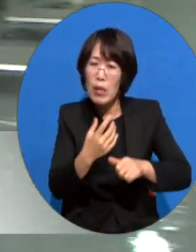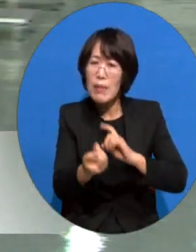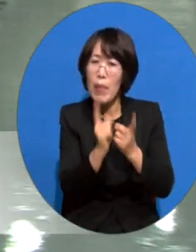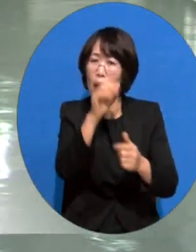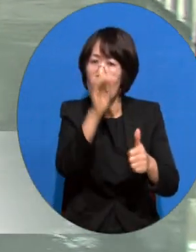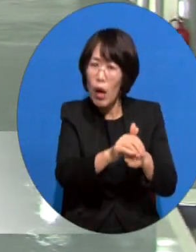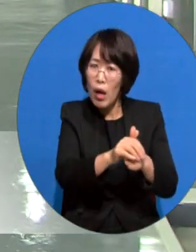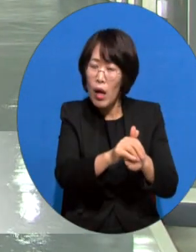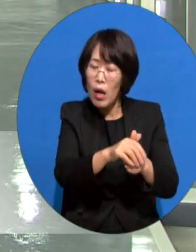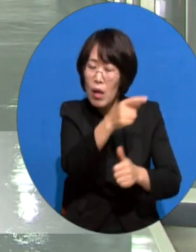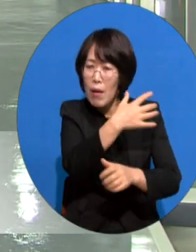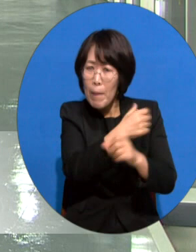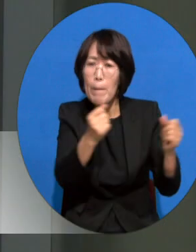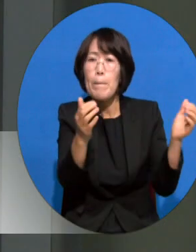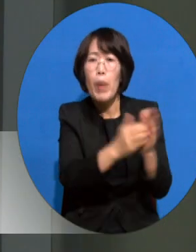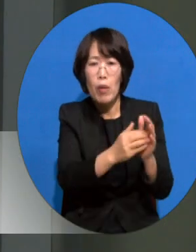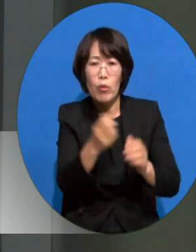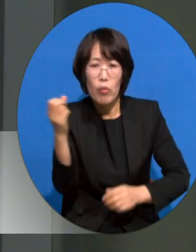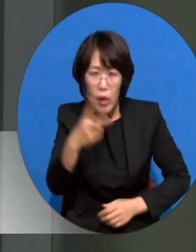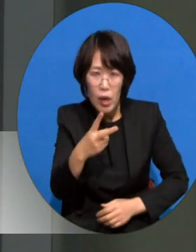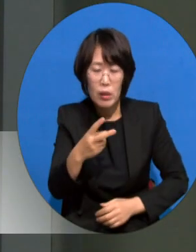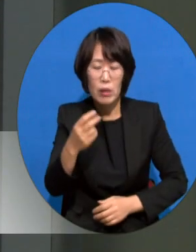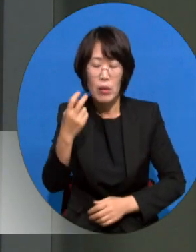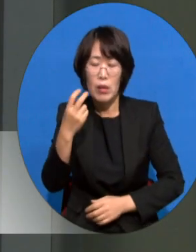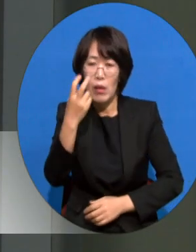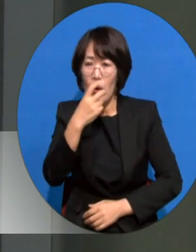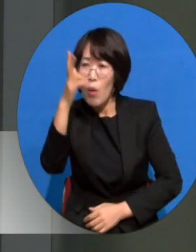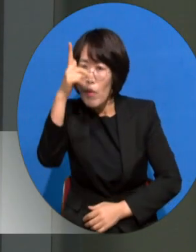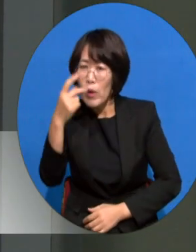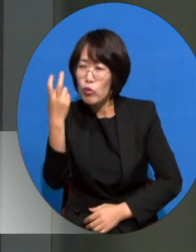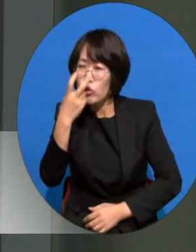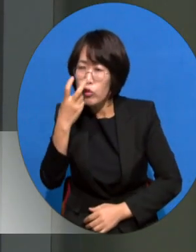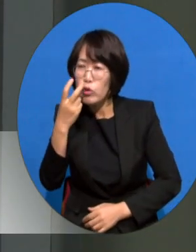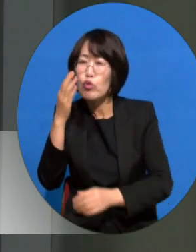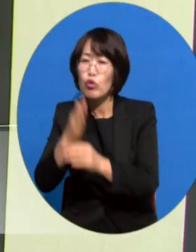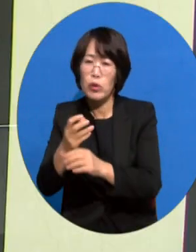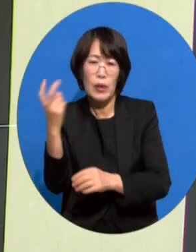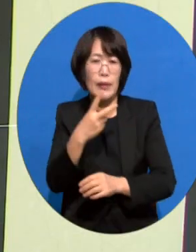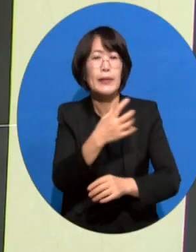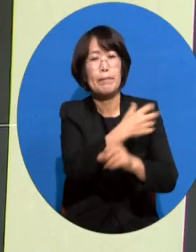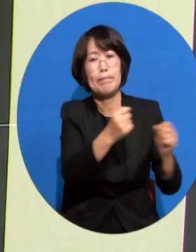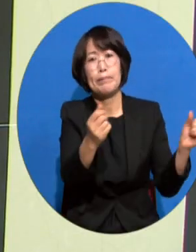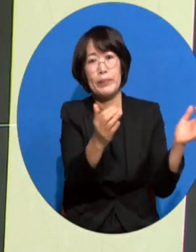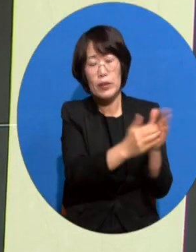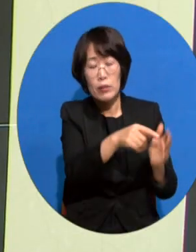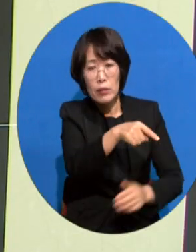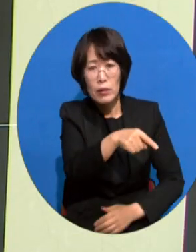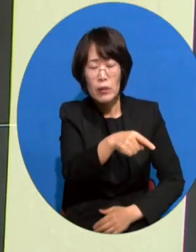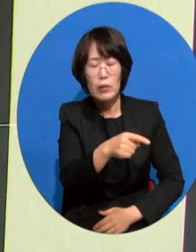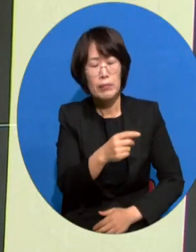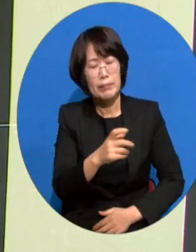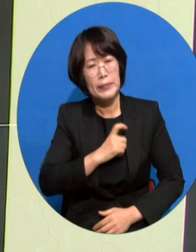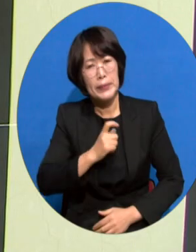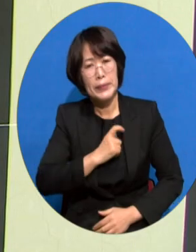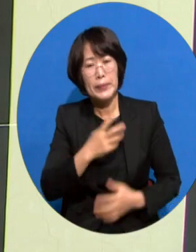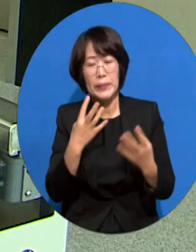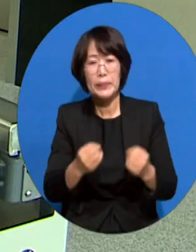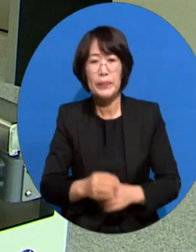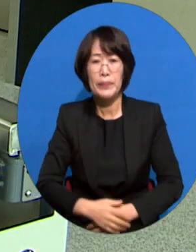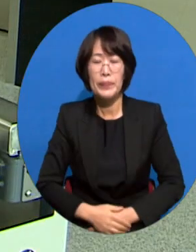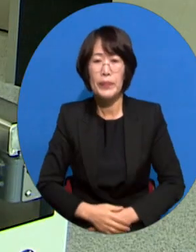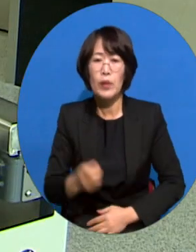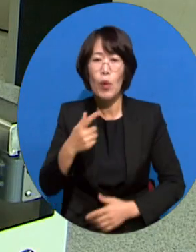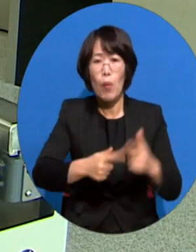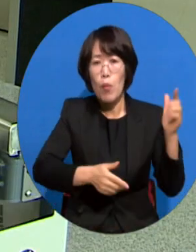운영 계약이 끝났던 업체가 검찰의 횡령 의혹 수사 속에 또다시 위탁 운영권을 받게 된 경위는 석연치 않습니다.